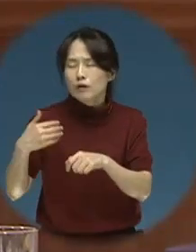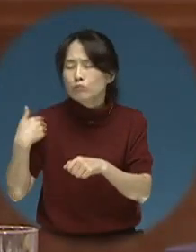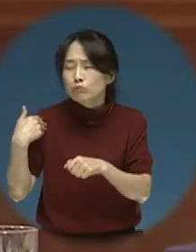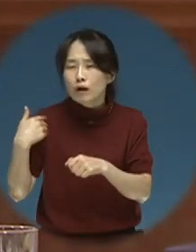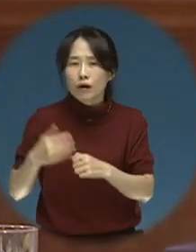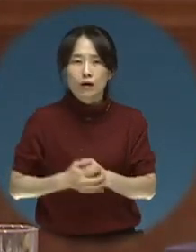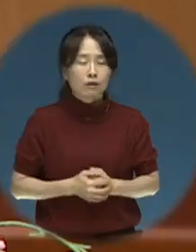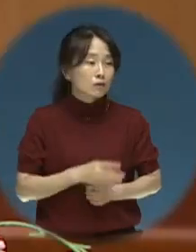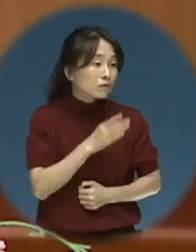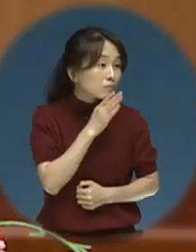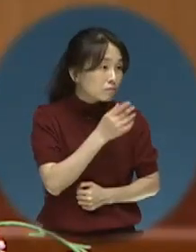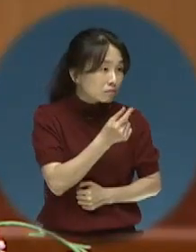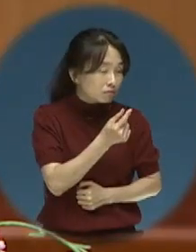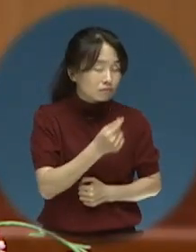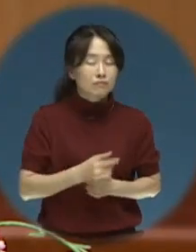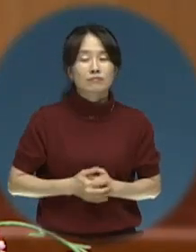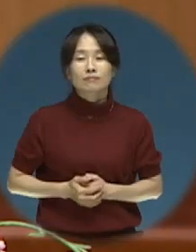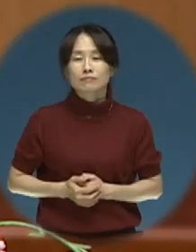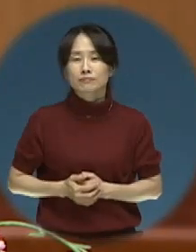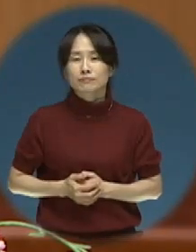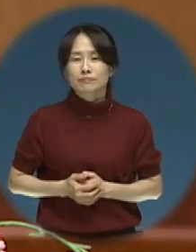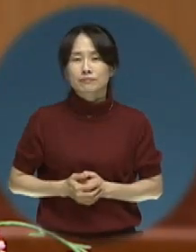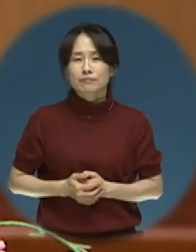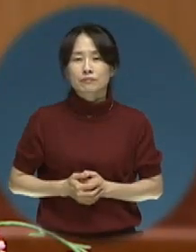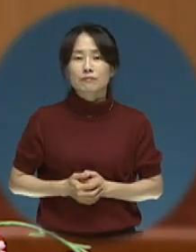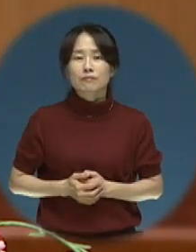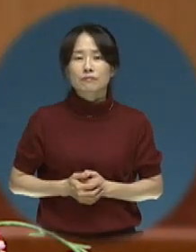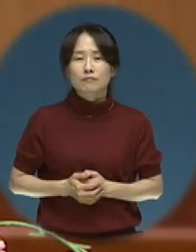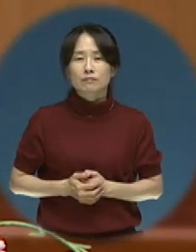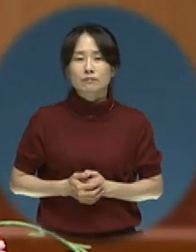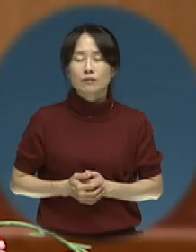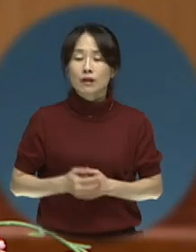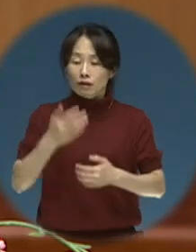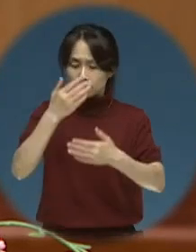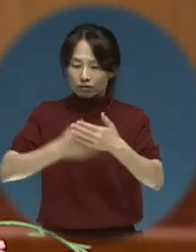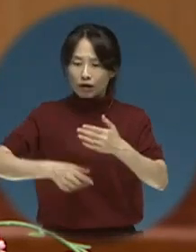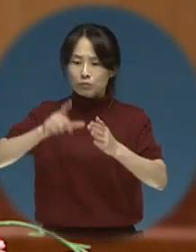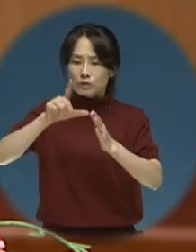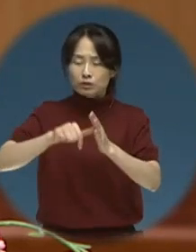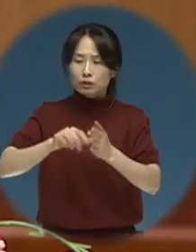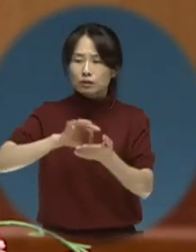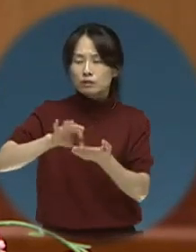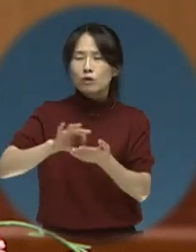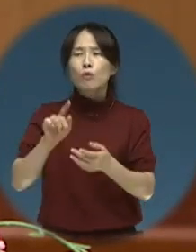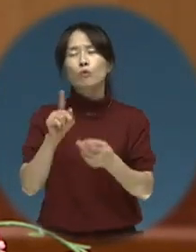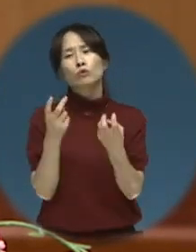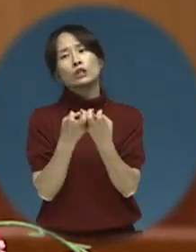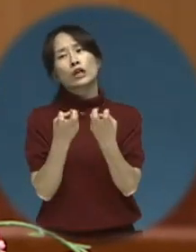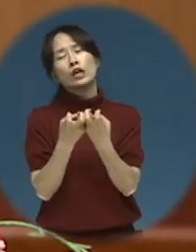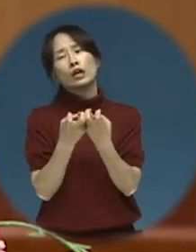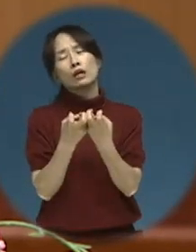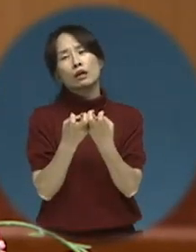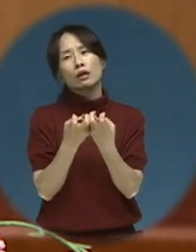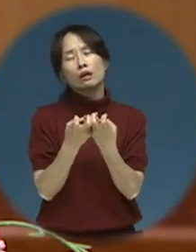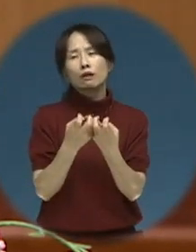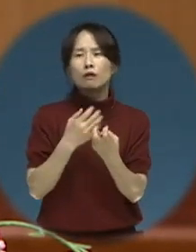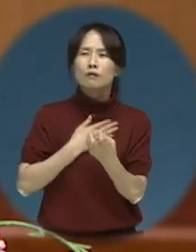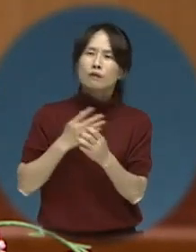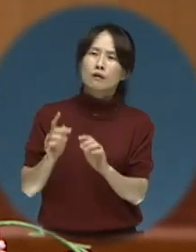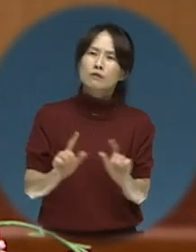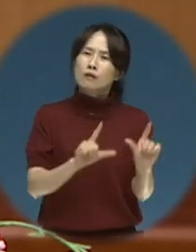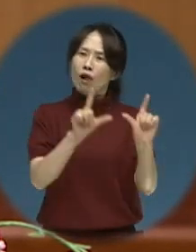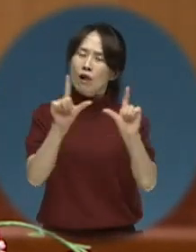그렇죠. 네. 근데 그 남은 시간을 어떻게 사용하는 것이 내 삶을 완성도를 높일